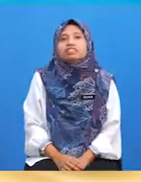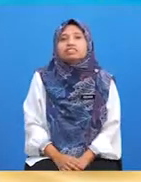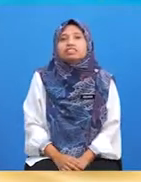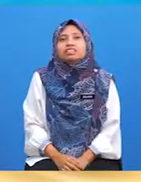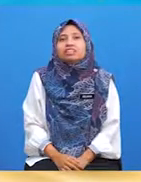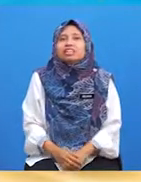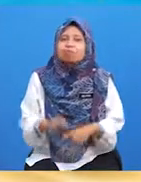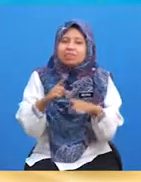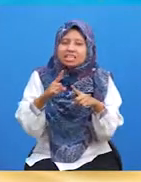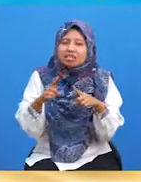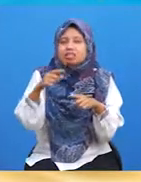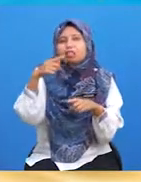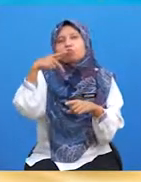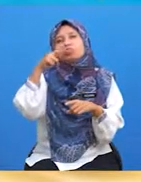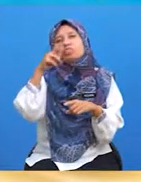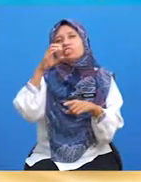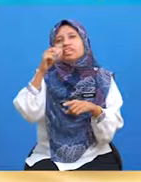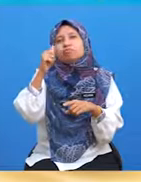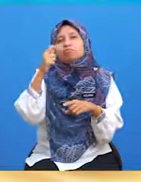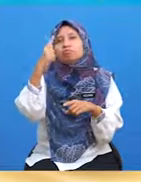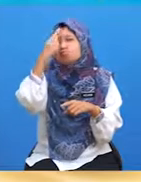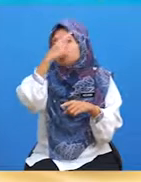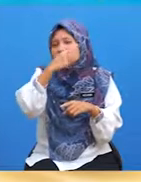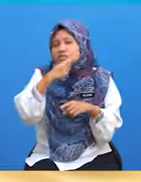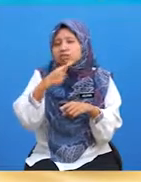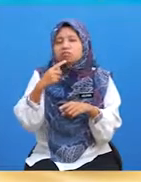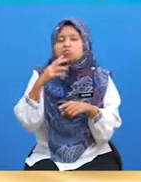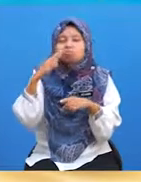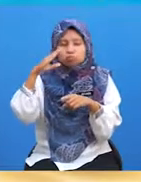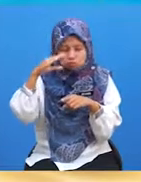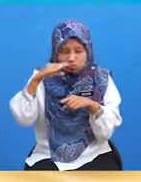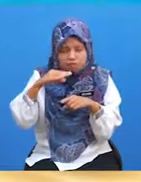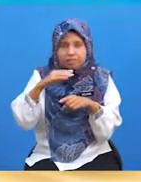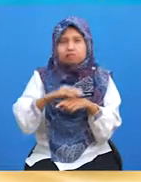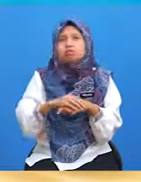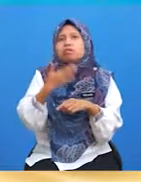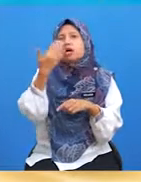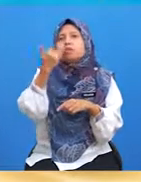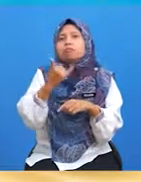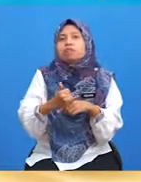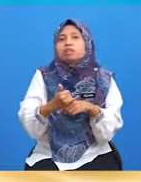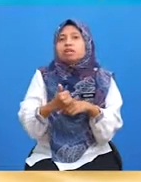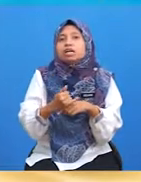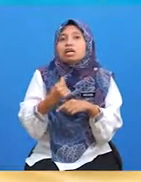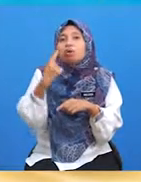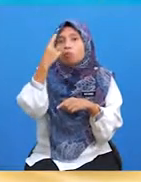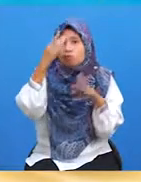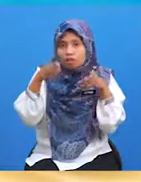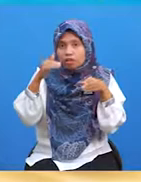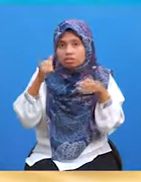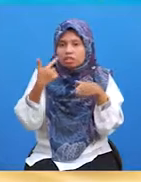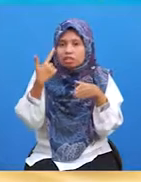kelihatan pucat sahaja. Sebab itulah kita menyamakan orang yang kelihatan